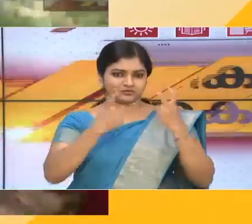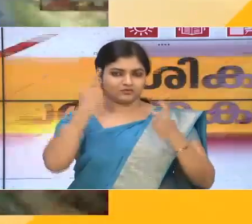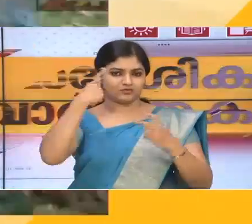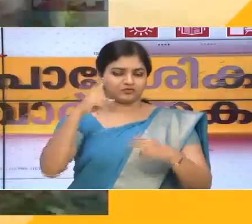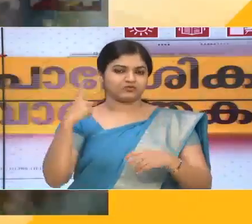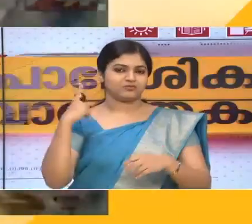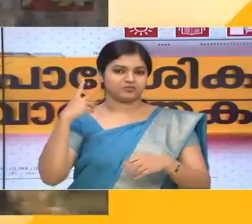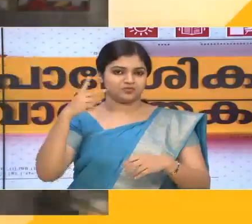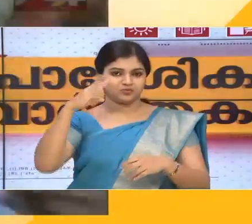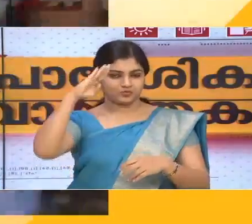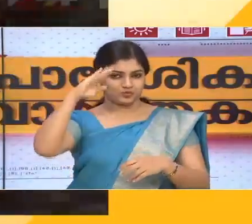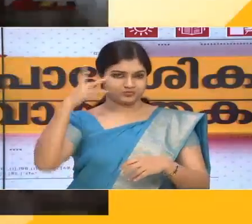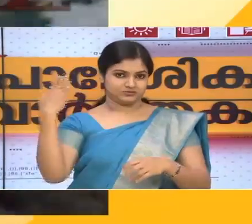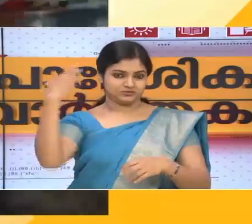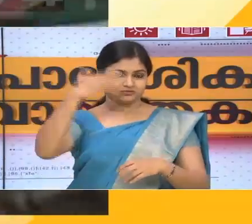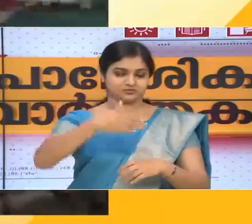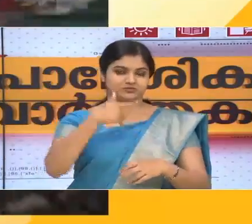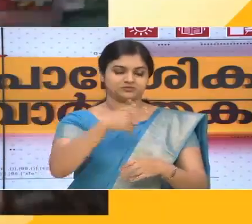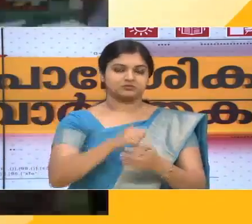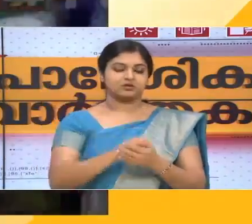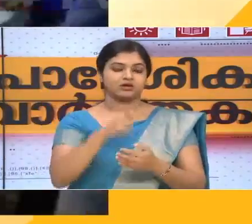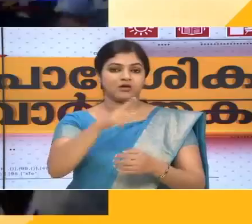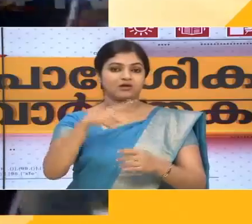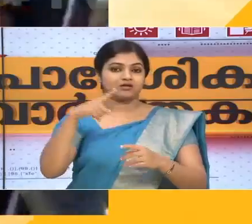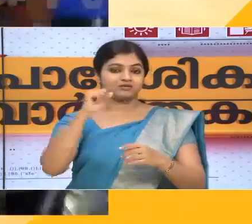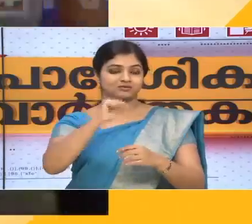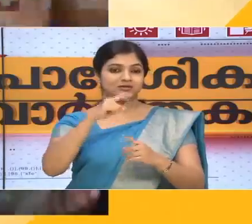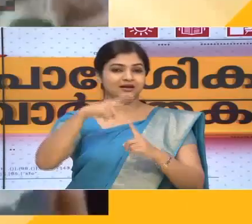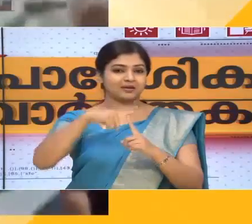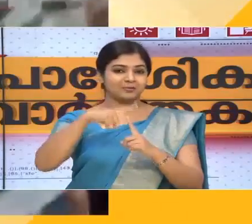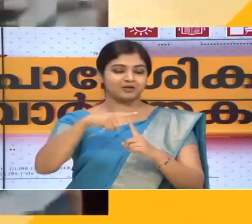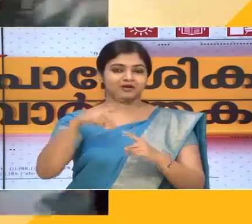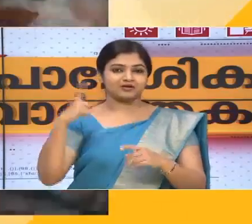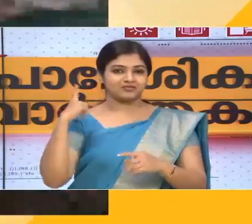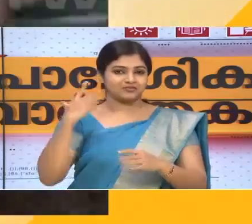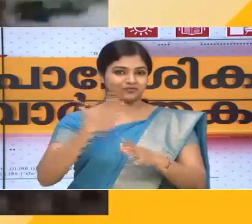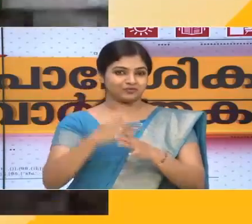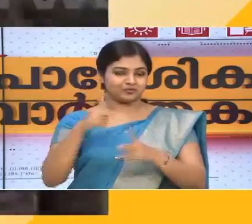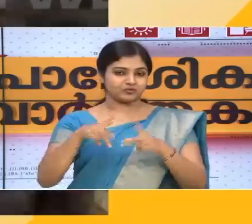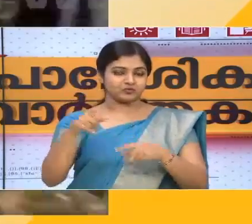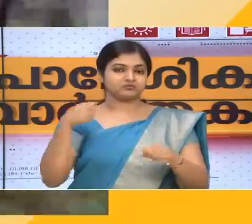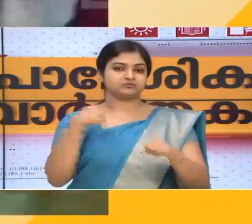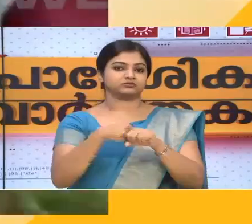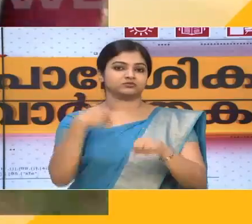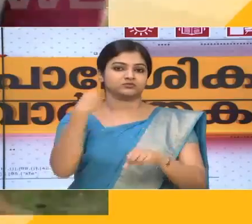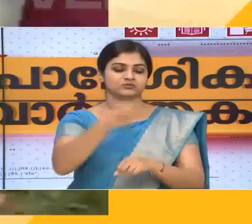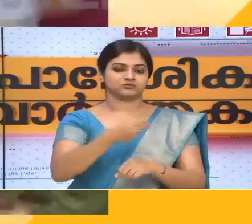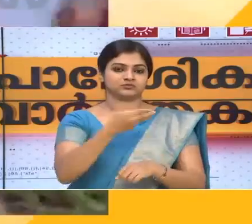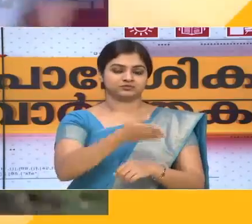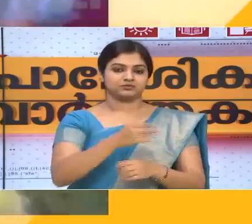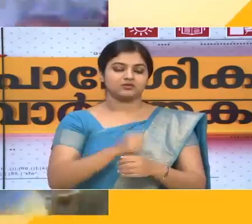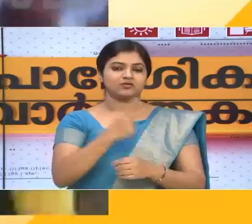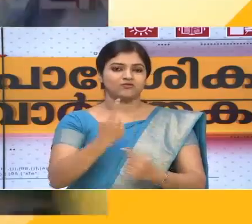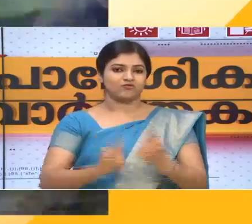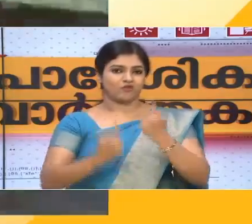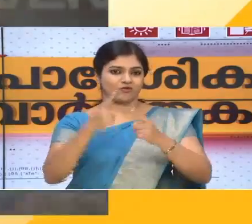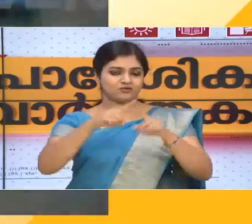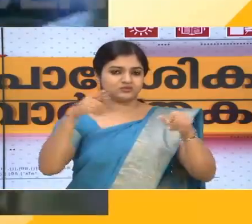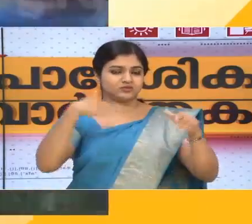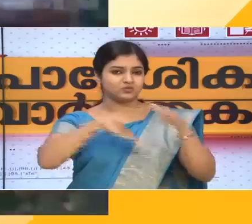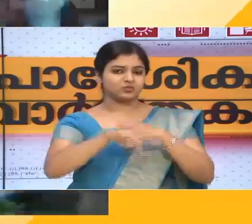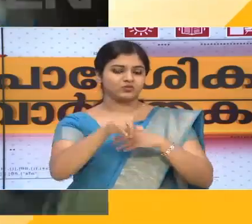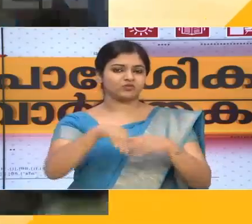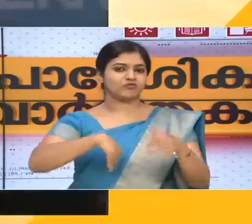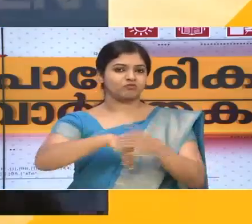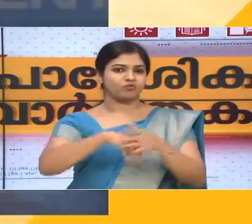കൂടെയുണ്ടായിരുന്ന വാർഡന്മാരെയും വനംവകുപ്പിലെ താൽക്കാലിക വാച്ചർമാർ ഉൾപ്പെടെയുള്ള ഒരു കൂട്ടം ആളുകൾ ചേർന്ന് മർദ്ദിച്ചത്. വന്യജീവി സങ്കേതത്തിലെ അനധികൃത ഗ്രൗണ്ട് നിർമ്മാണം സംബന്ധിച്ച വാർത്ത